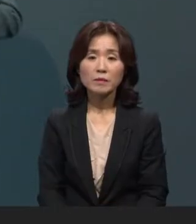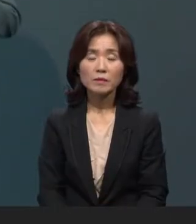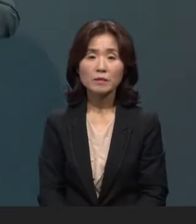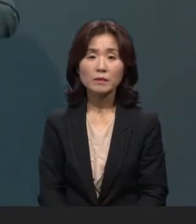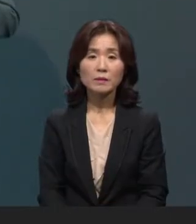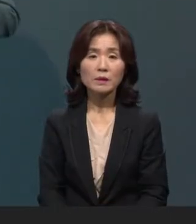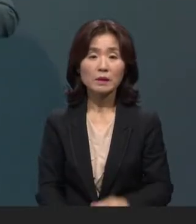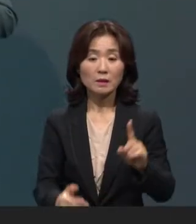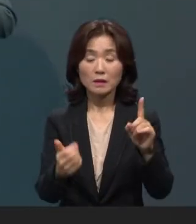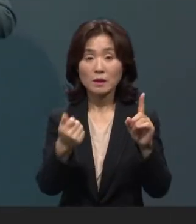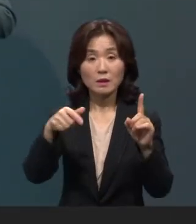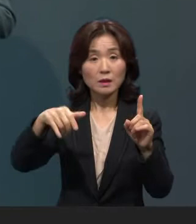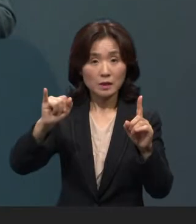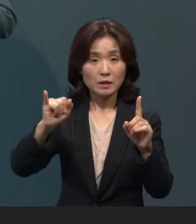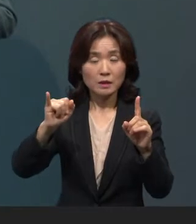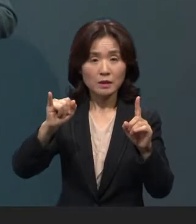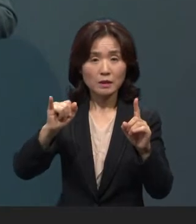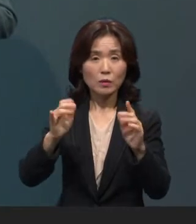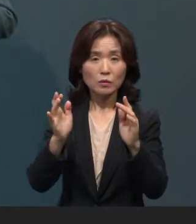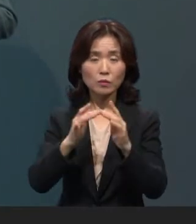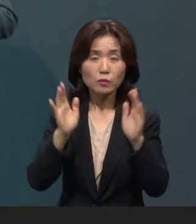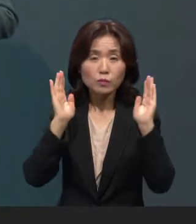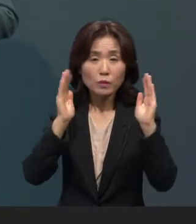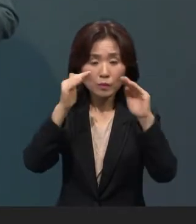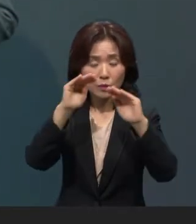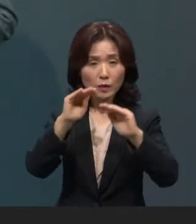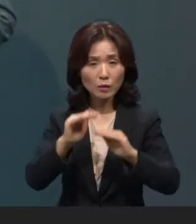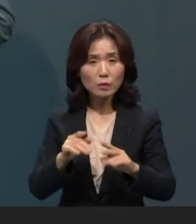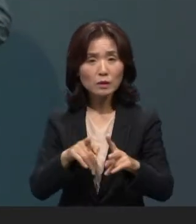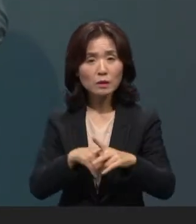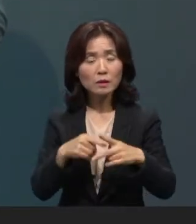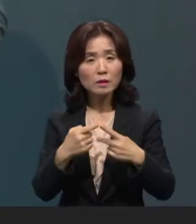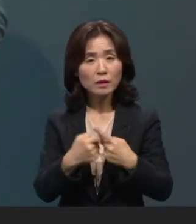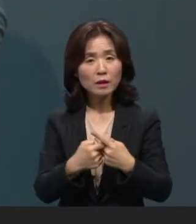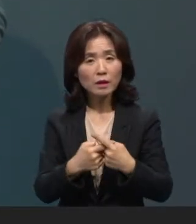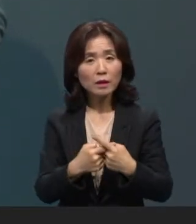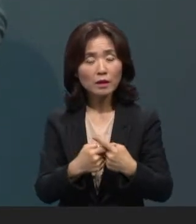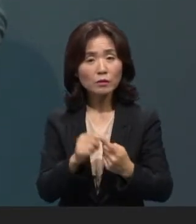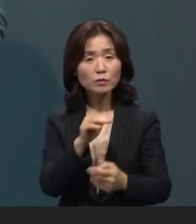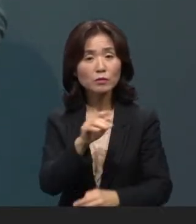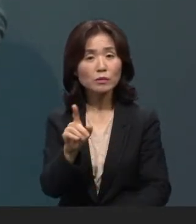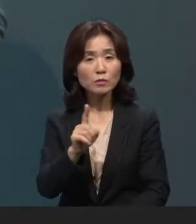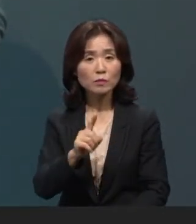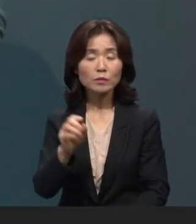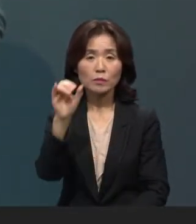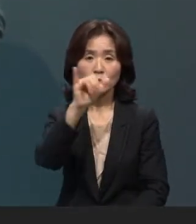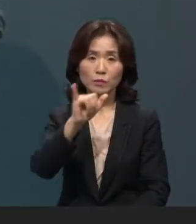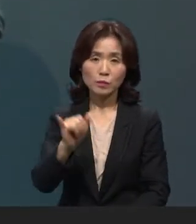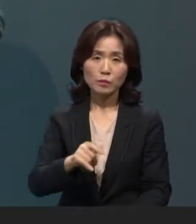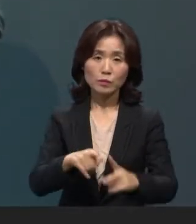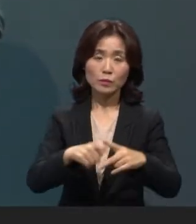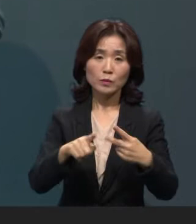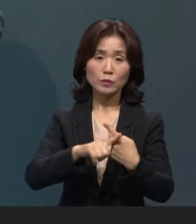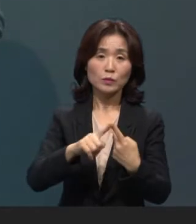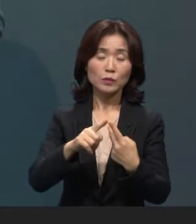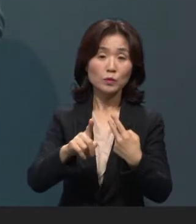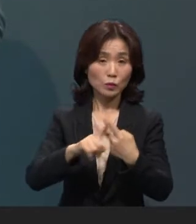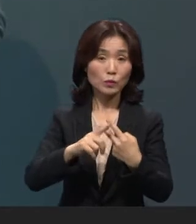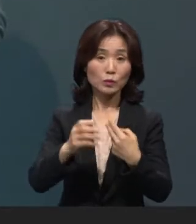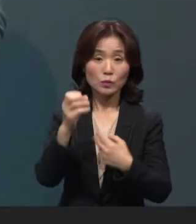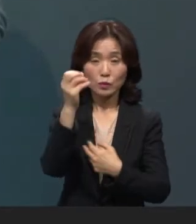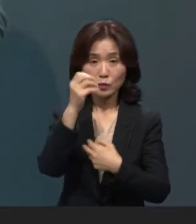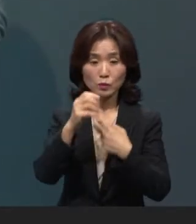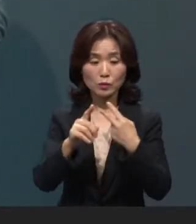지난 1학기 이루어진 원격 수업 내용에 얼마나 이해했는지 전국 초 중 고등학생과 학부모 1800 악은